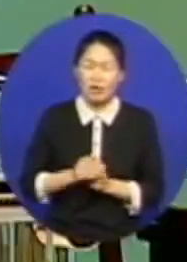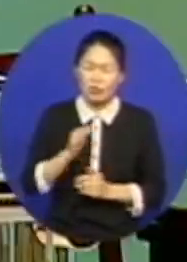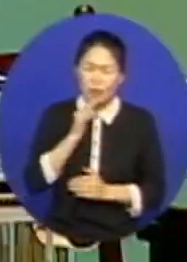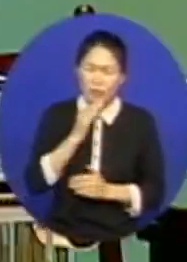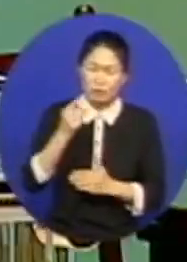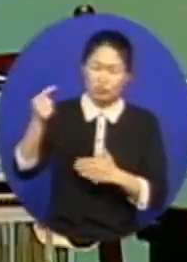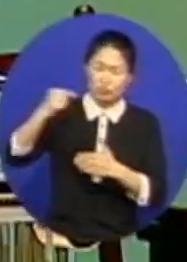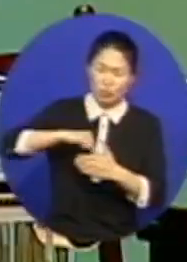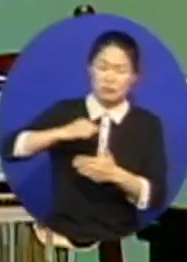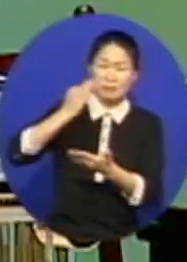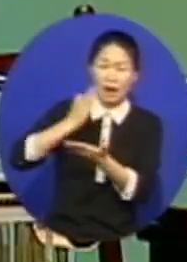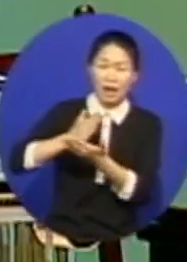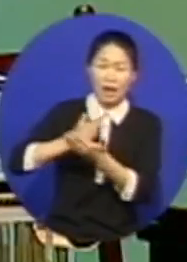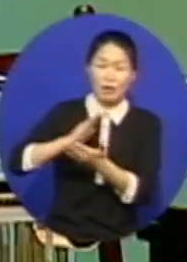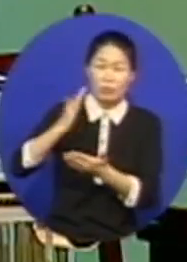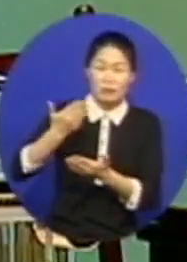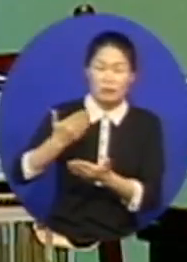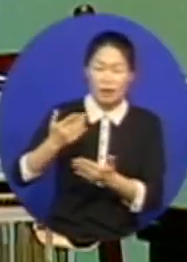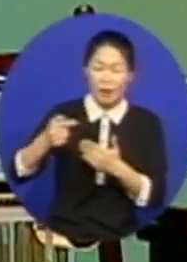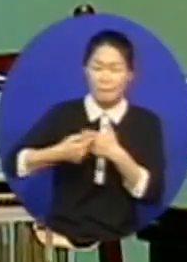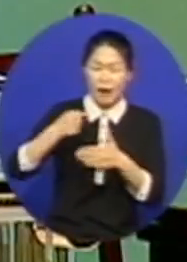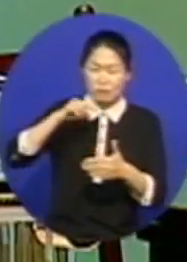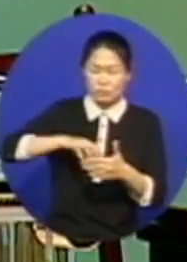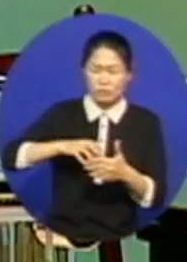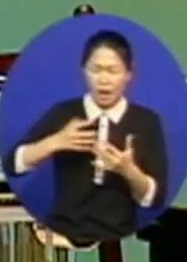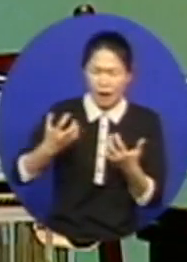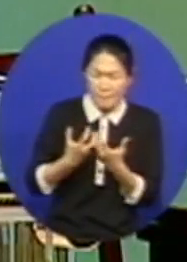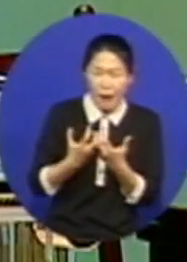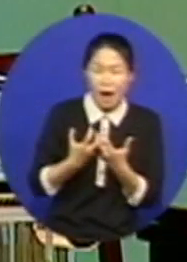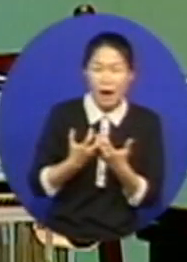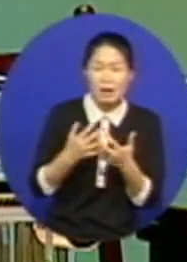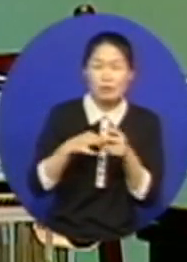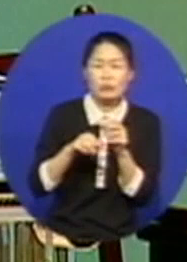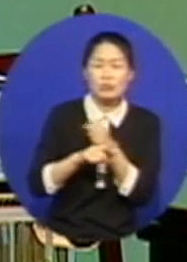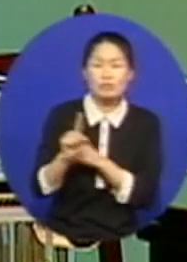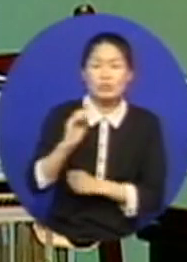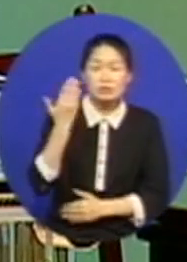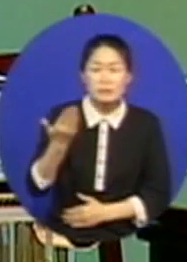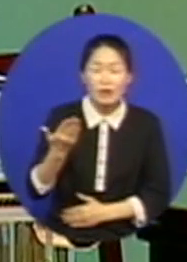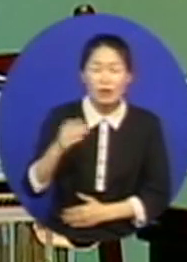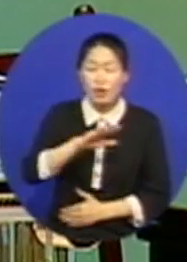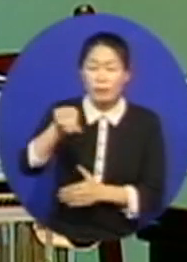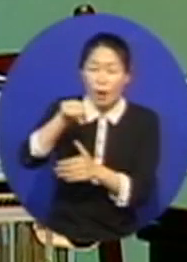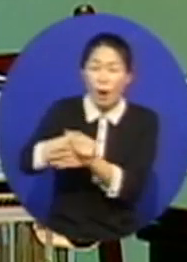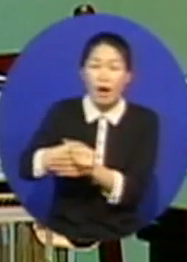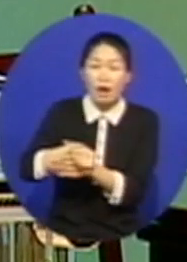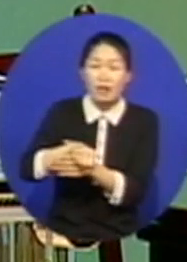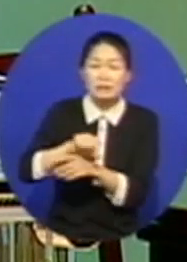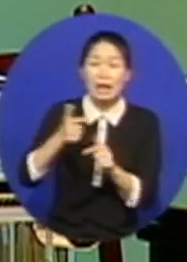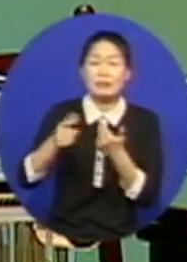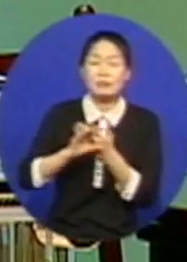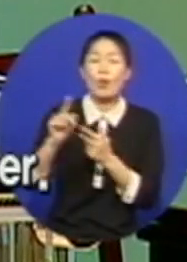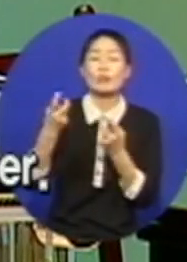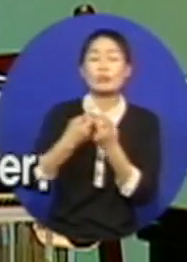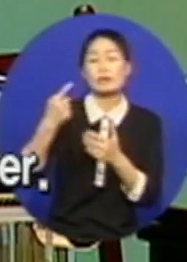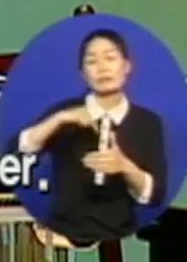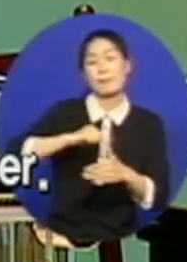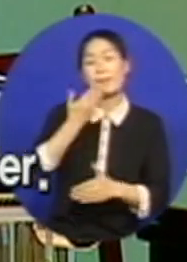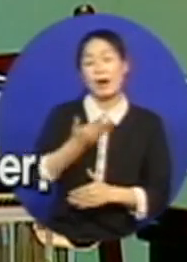들어 오지 말아야 될 것이 왜 마음속에 들어와 있나 말이에요 여러분이 허락 안 했어 뭐 어떻게 들어오게 써요